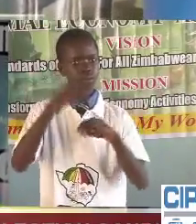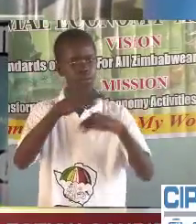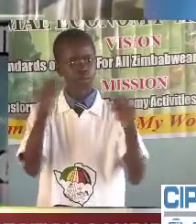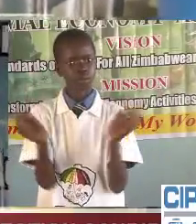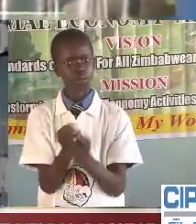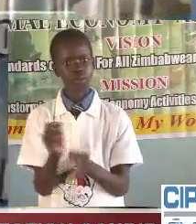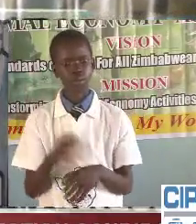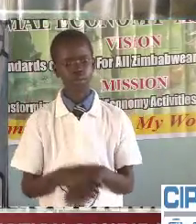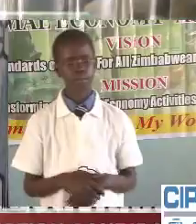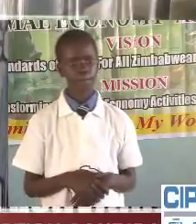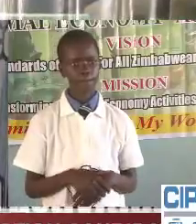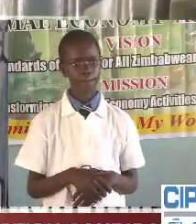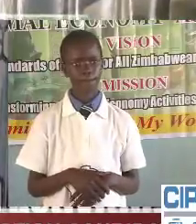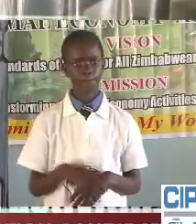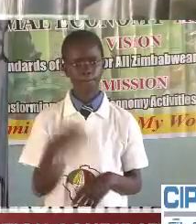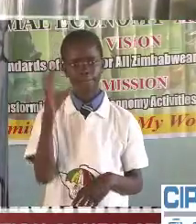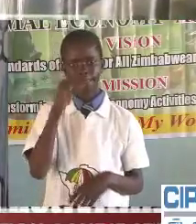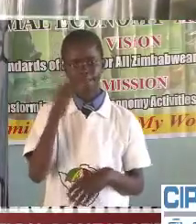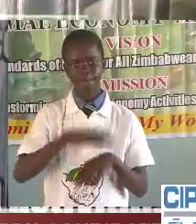ekuti vanhu